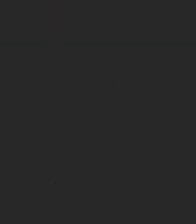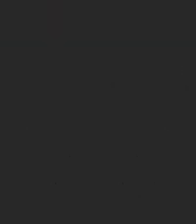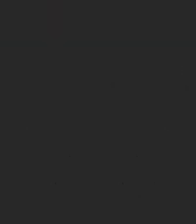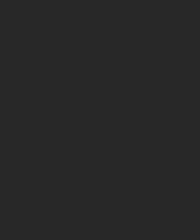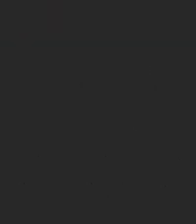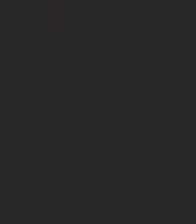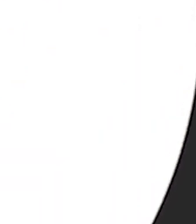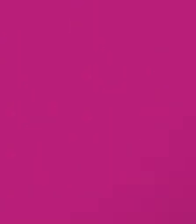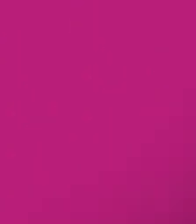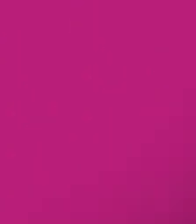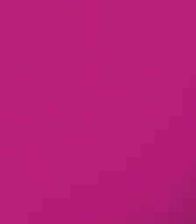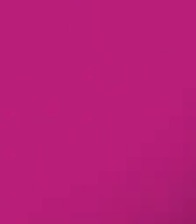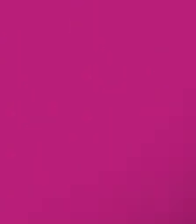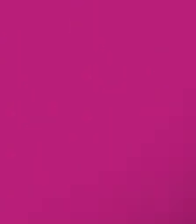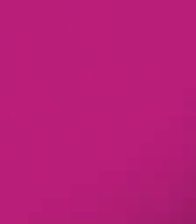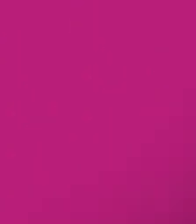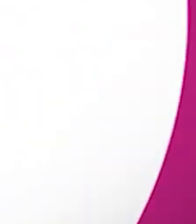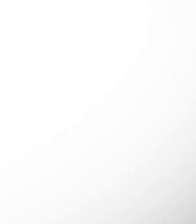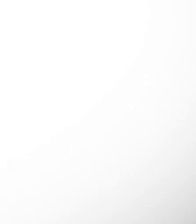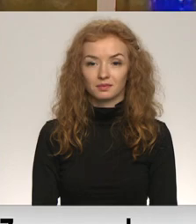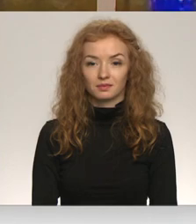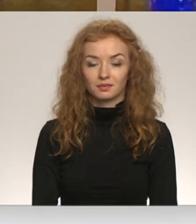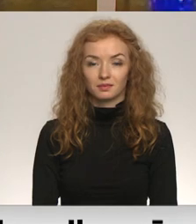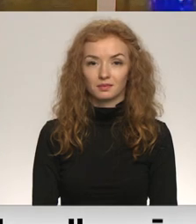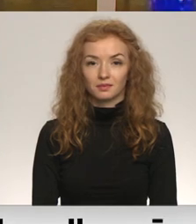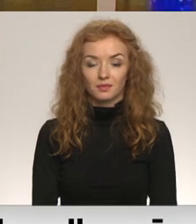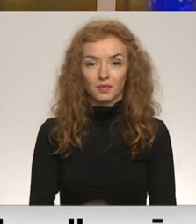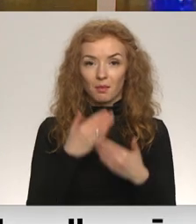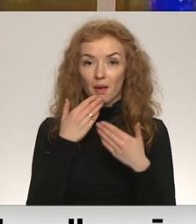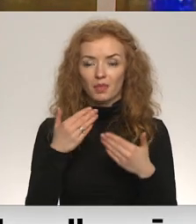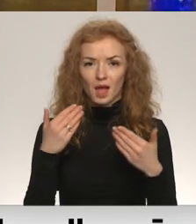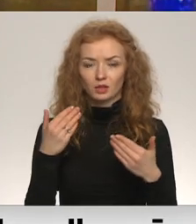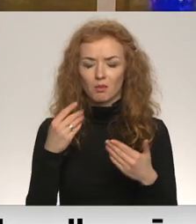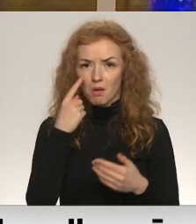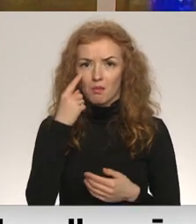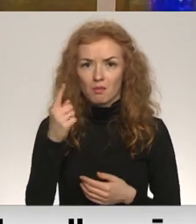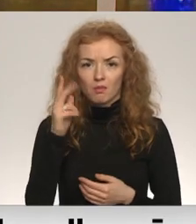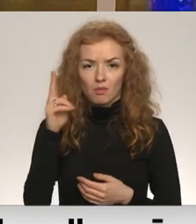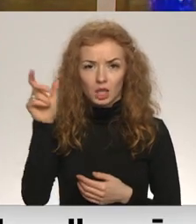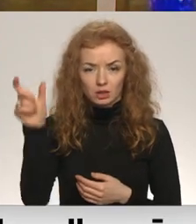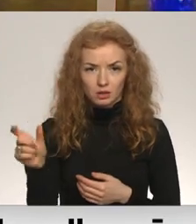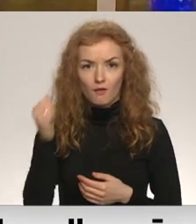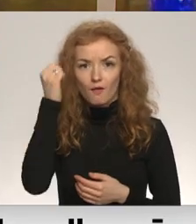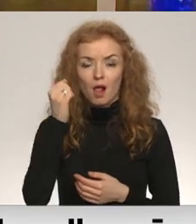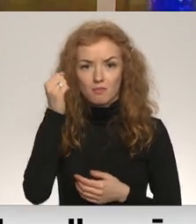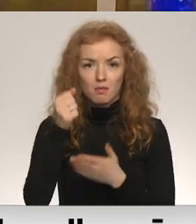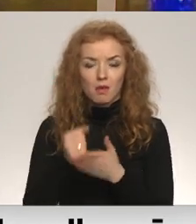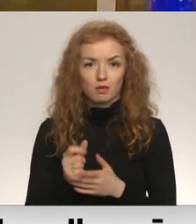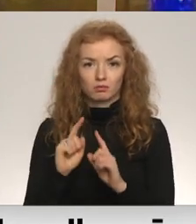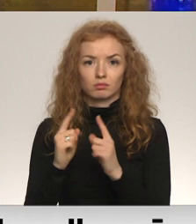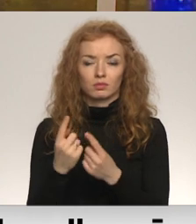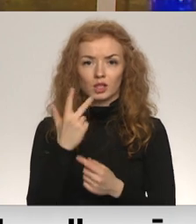Re! Viss ēters ir te! Pateicoties acīgiem iedzīvotājiem, Valmieras pagastā aizturēts